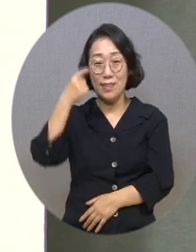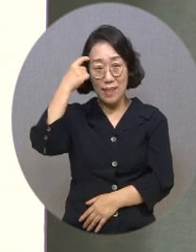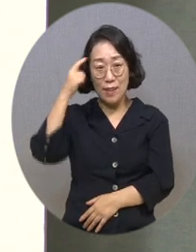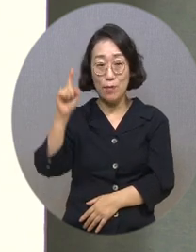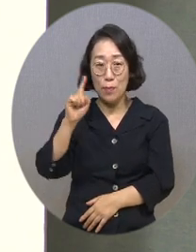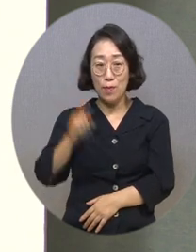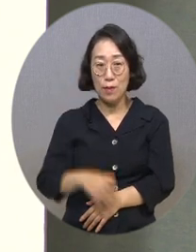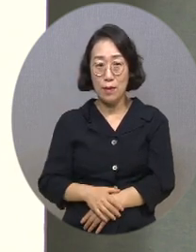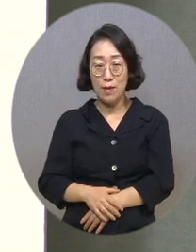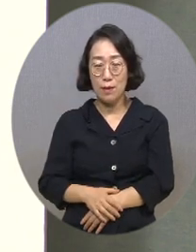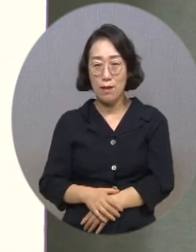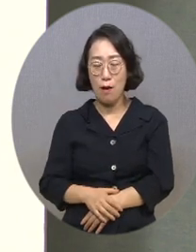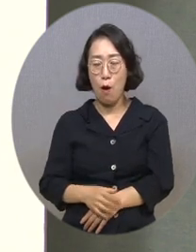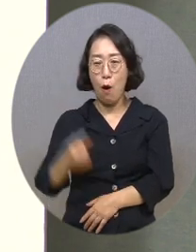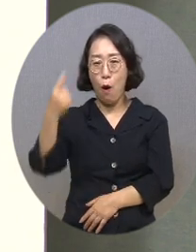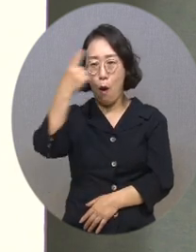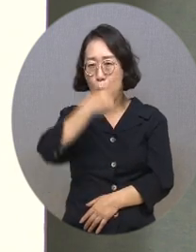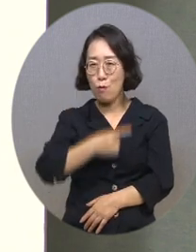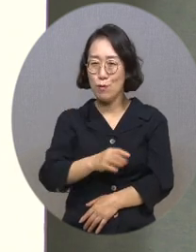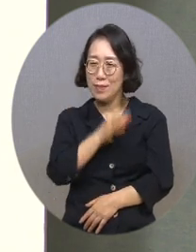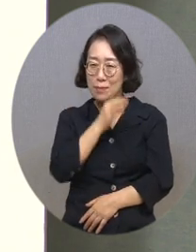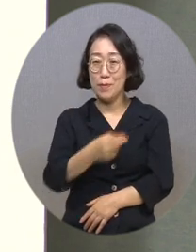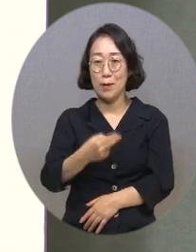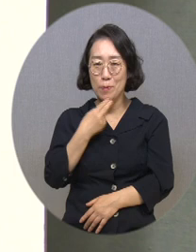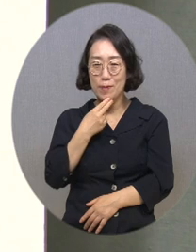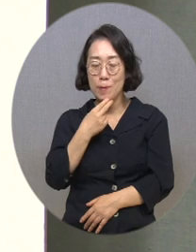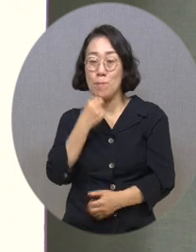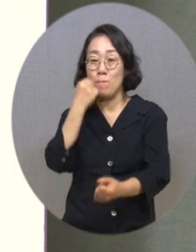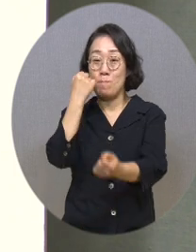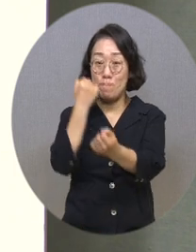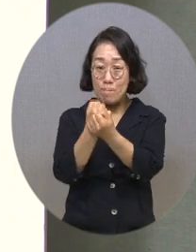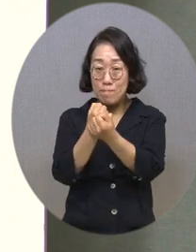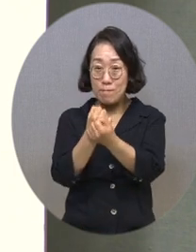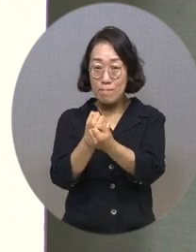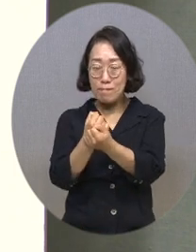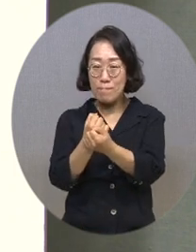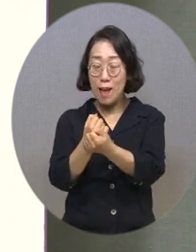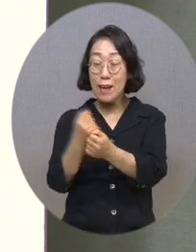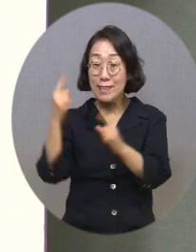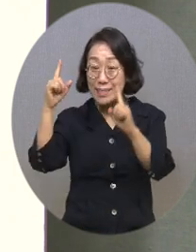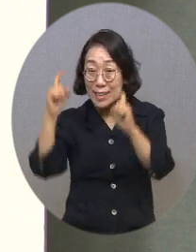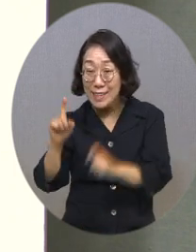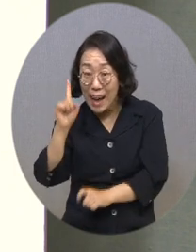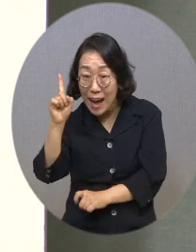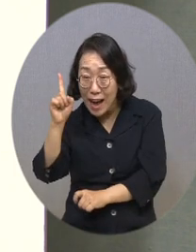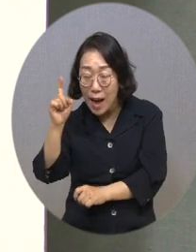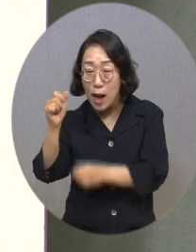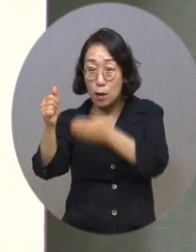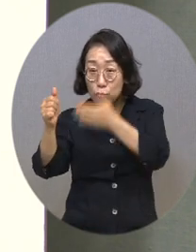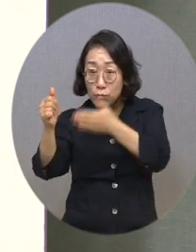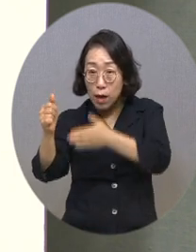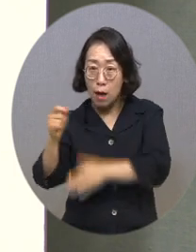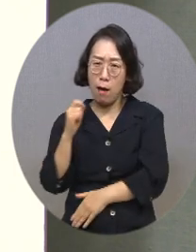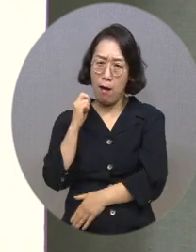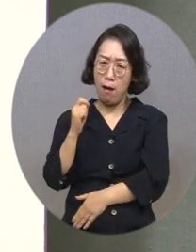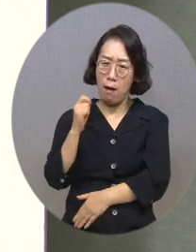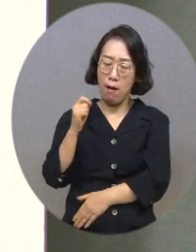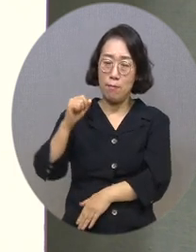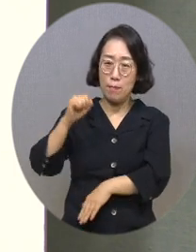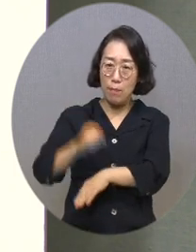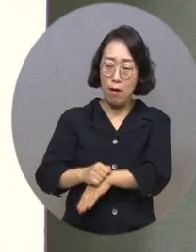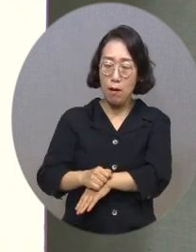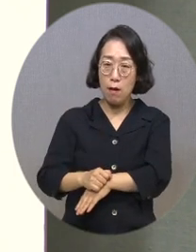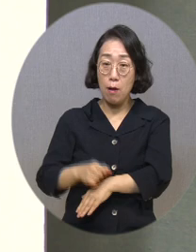얘기냐면 체면 불구라는 얘기가 있잖아요. 체면 불구하고 밀어붙이는 그런 그 열정이 있으신 것 같아? 그런